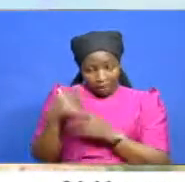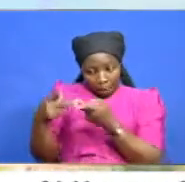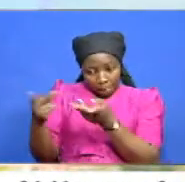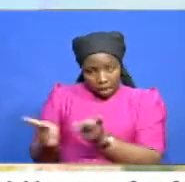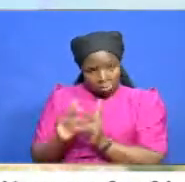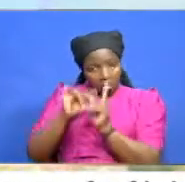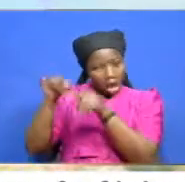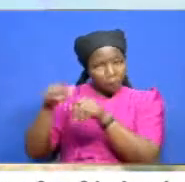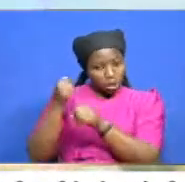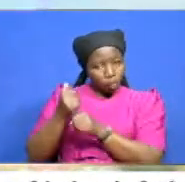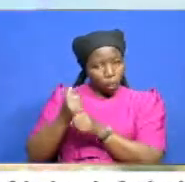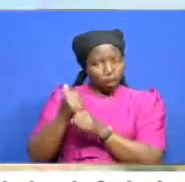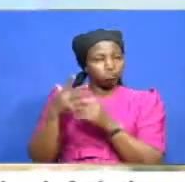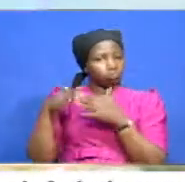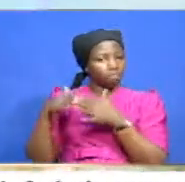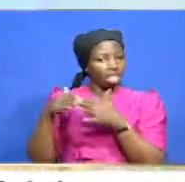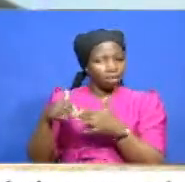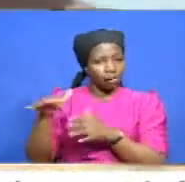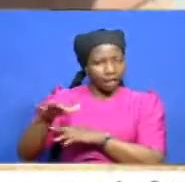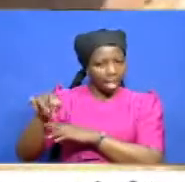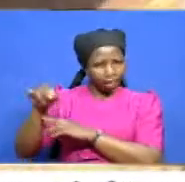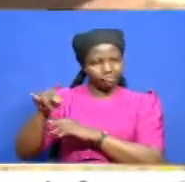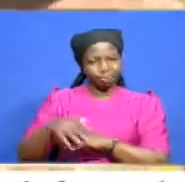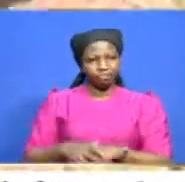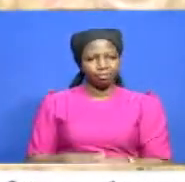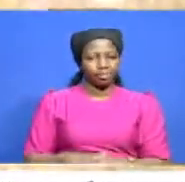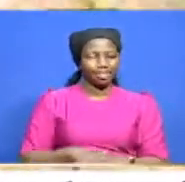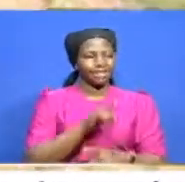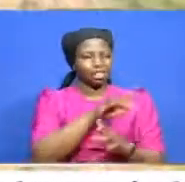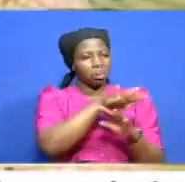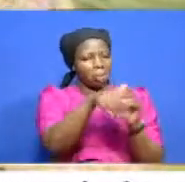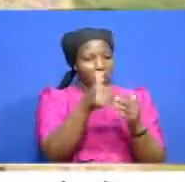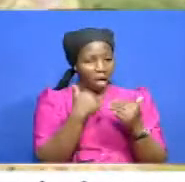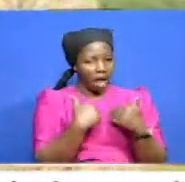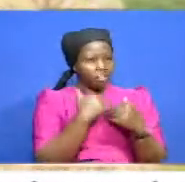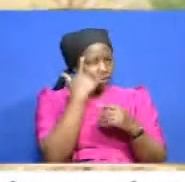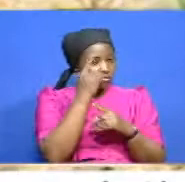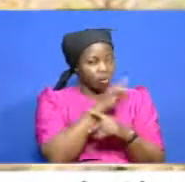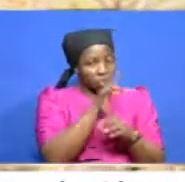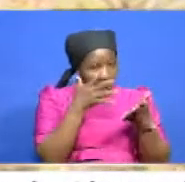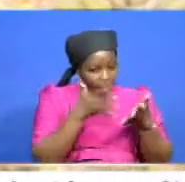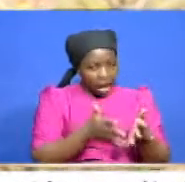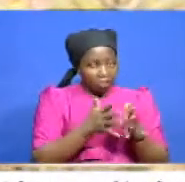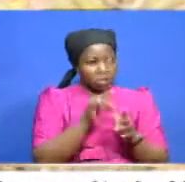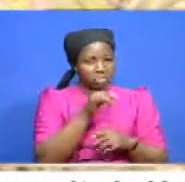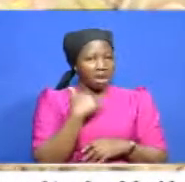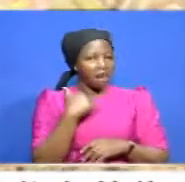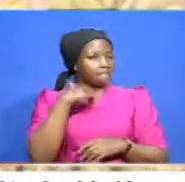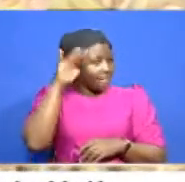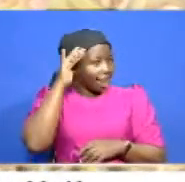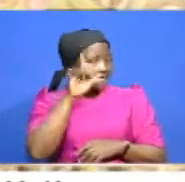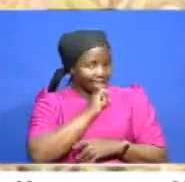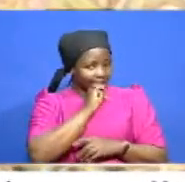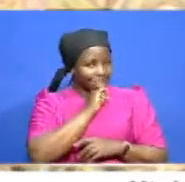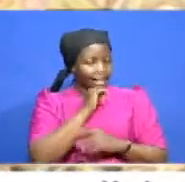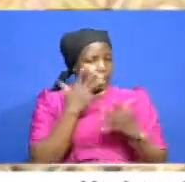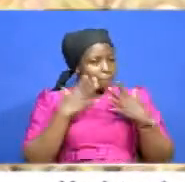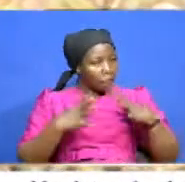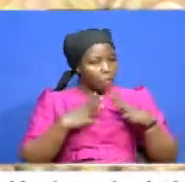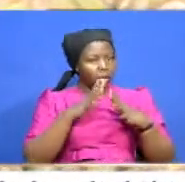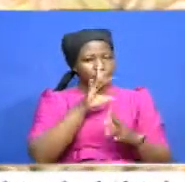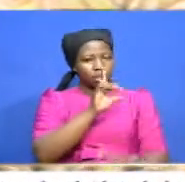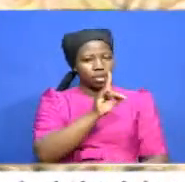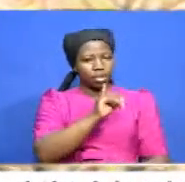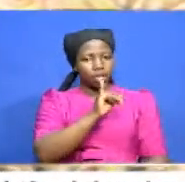mapenzi. That is all we have for you right now, and as you've heard, the residents of the